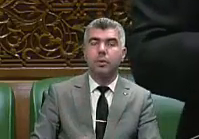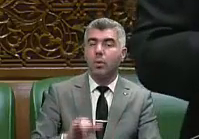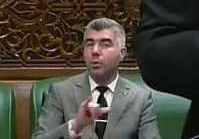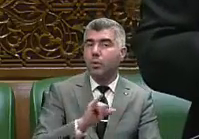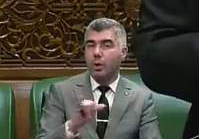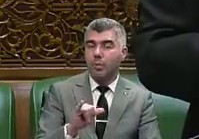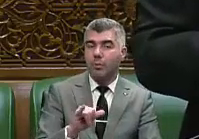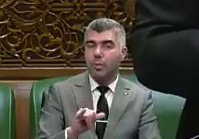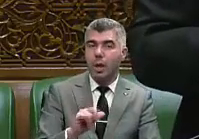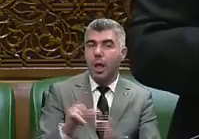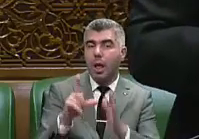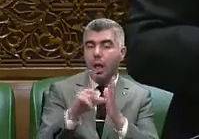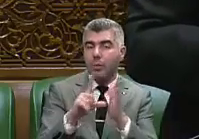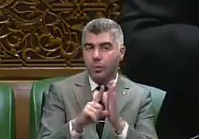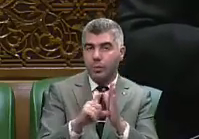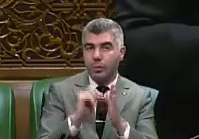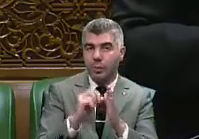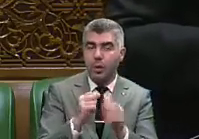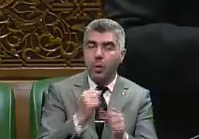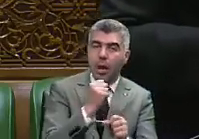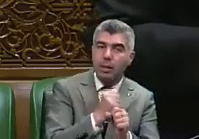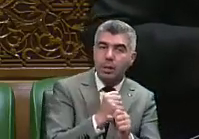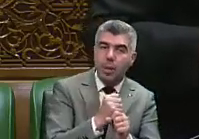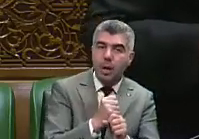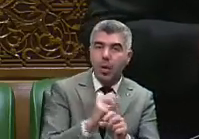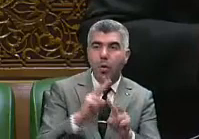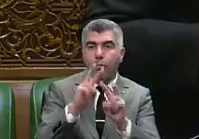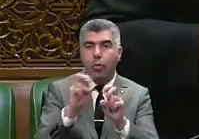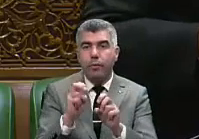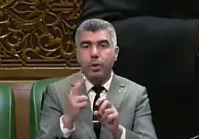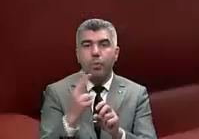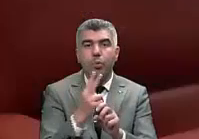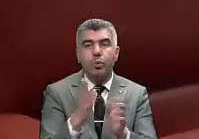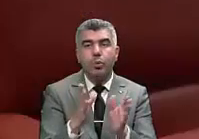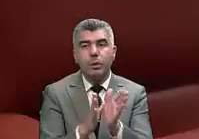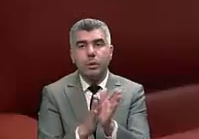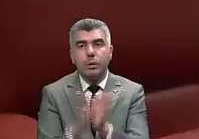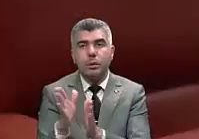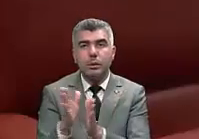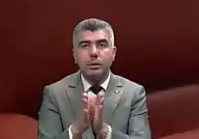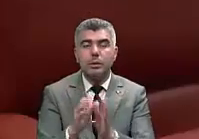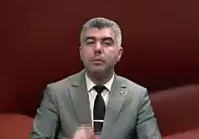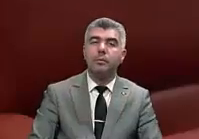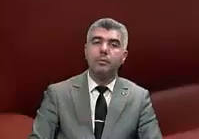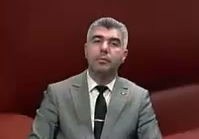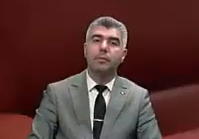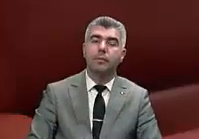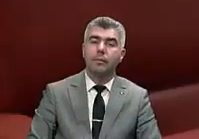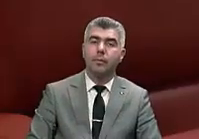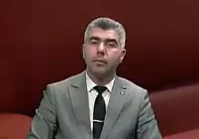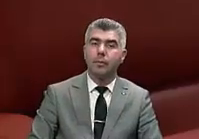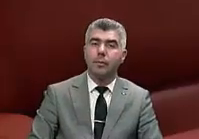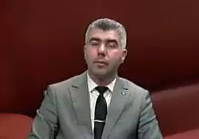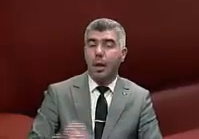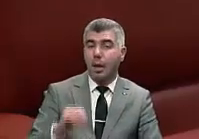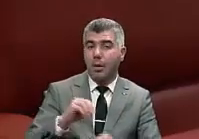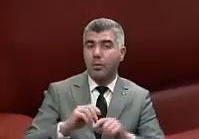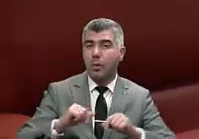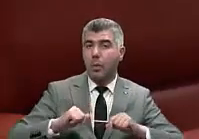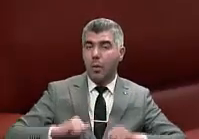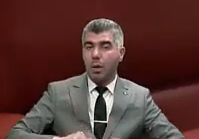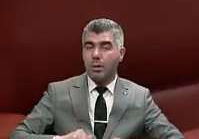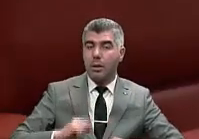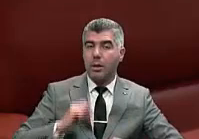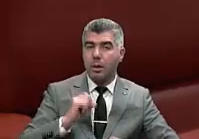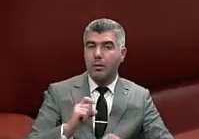مرسوم النظام الأساسي بمدونة الشغل التي تبدو أن مراجعتها قريبة. وأيضا نطالبكم سيد الوزير مراجعة